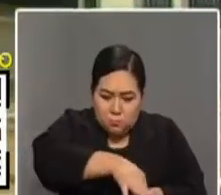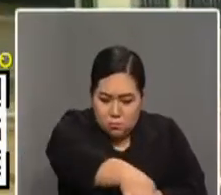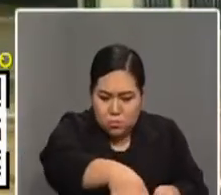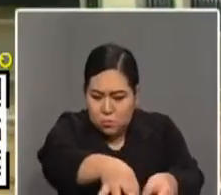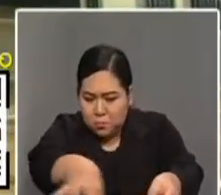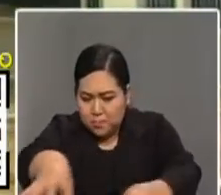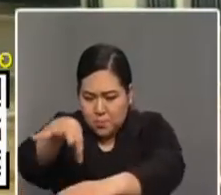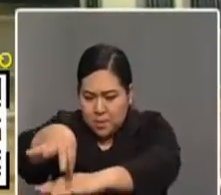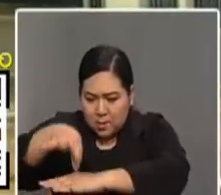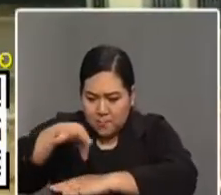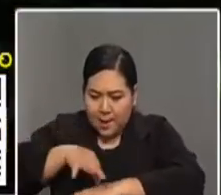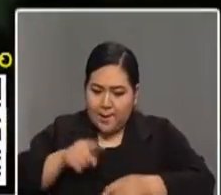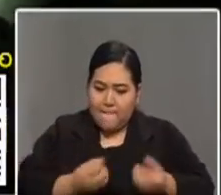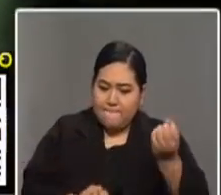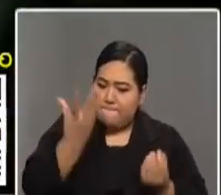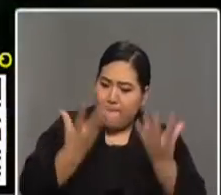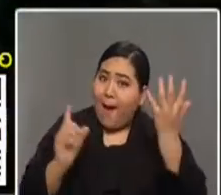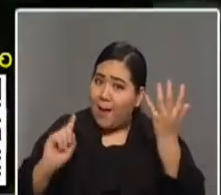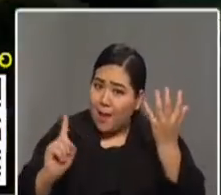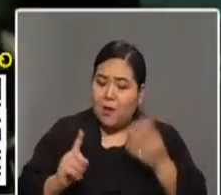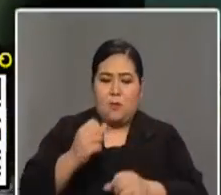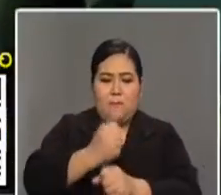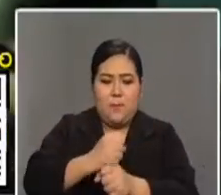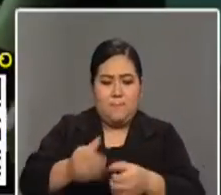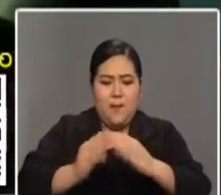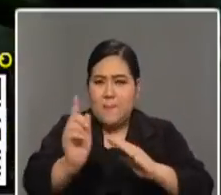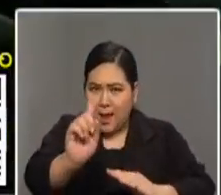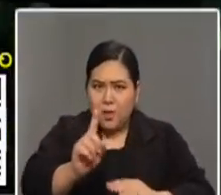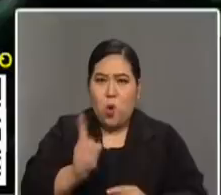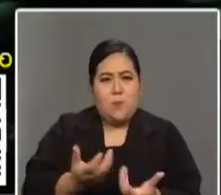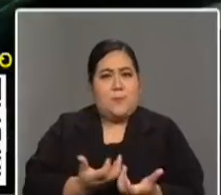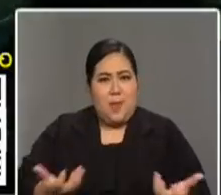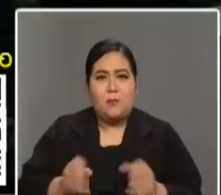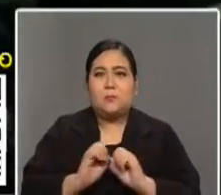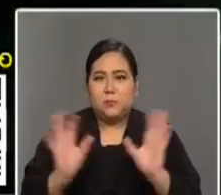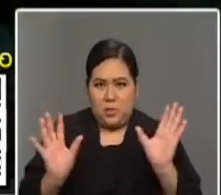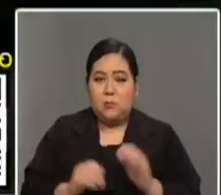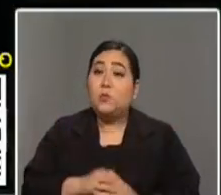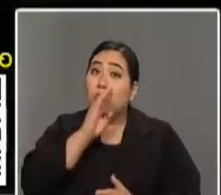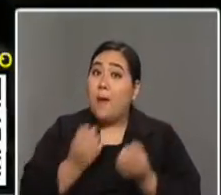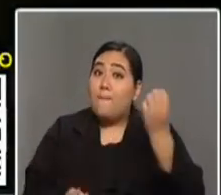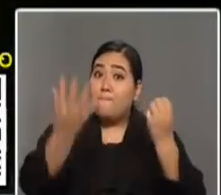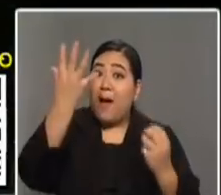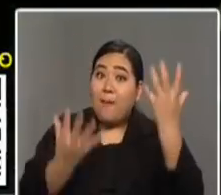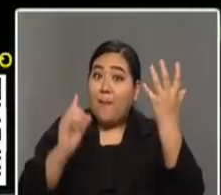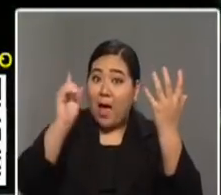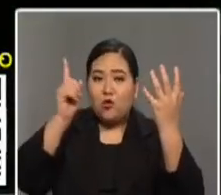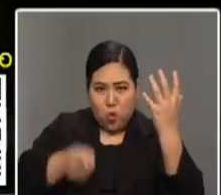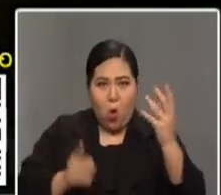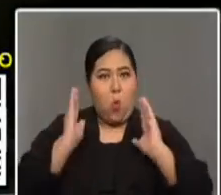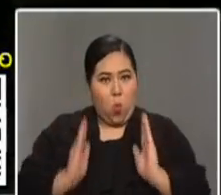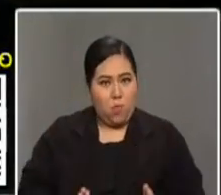วัดให้ชัดเลยว่าอันไหนคือแนวเขตป่าตามที่ภาคประชาชนเสนอแล้วให้ชัดเลยว่าถ้าเป็นเขตป่าเนี่ยต้องไม่มีผู้อยู่อ